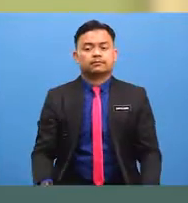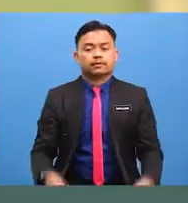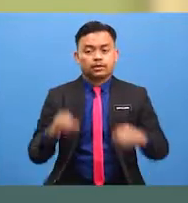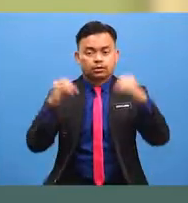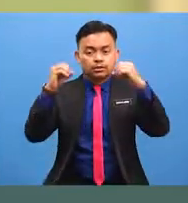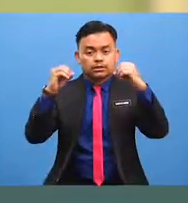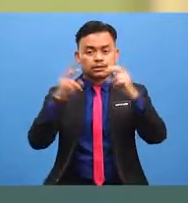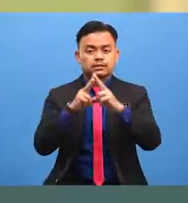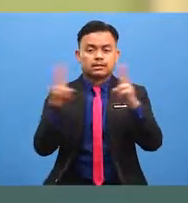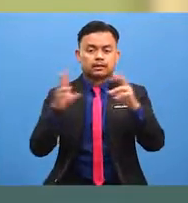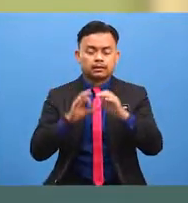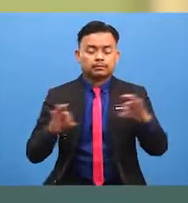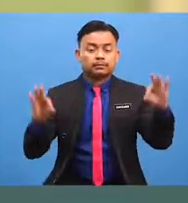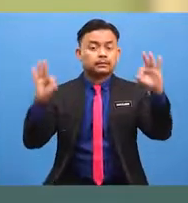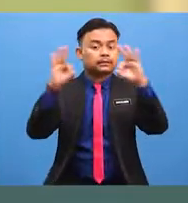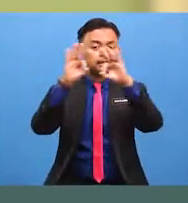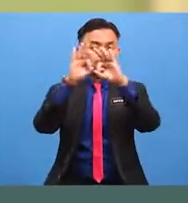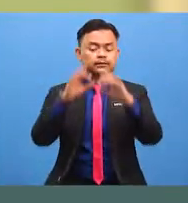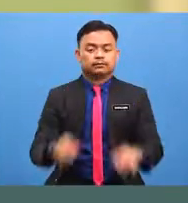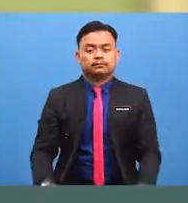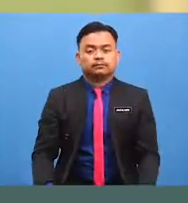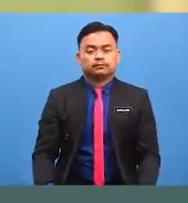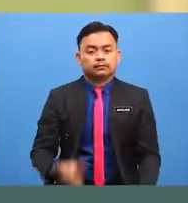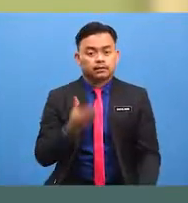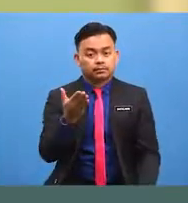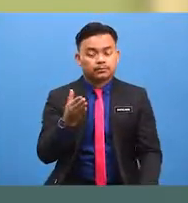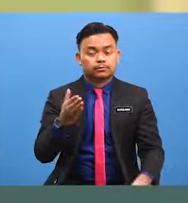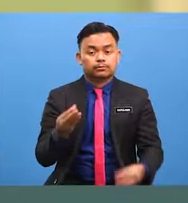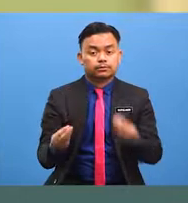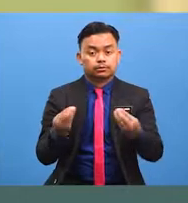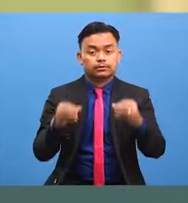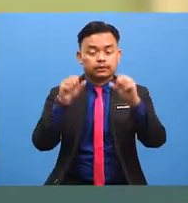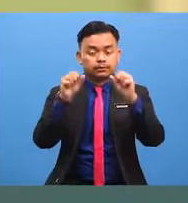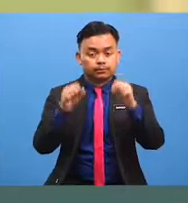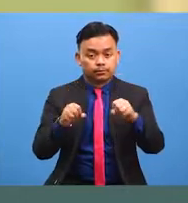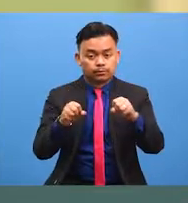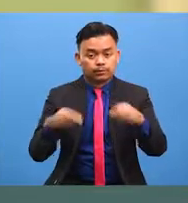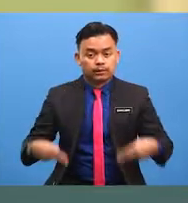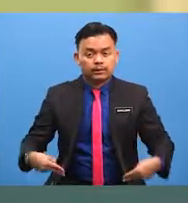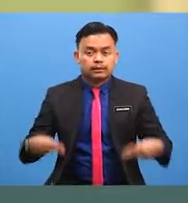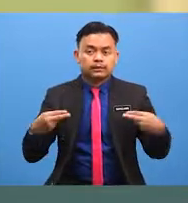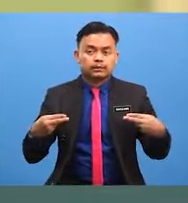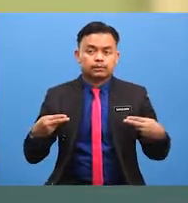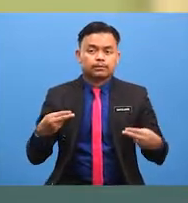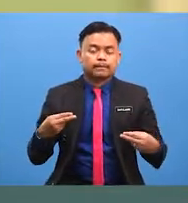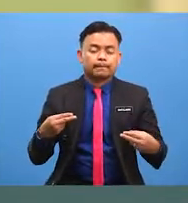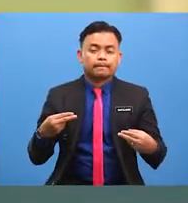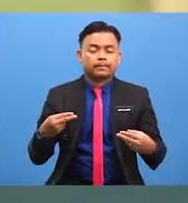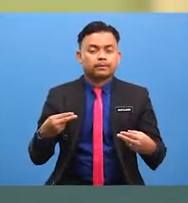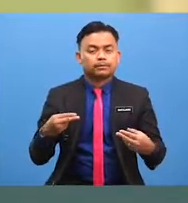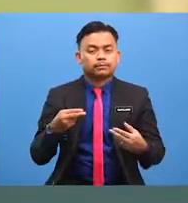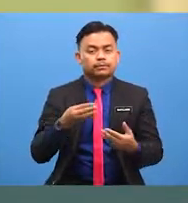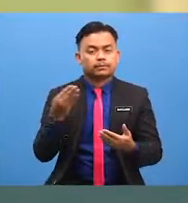kita. Kamu mungkin boleh hidup beberapa minggu tanpa makanan. Mungkin